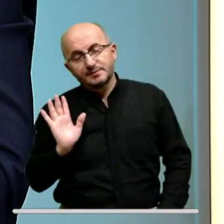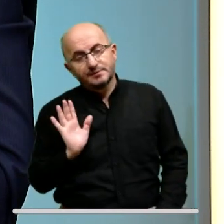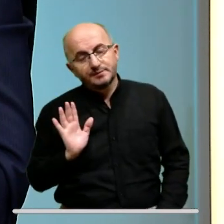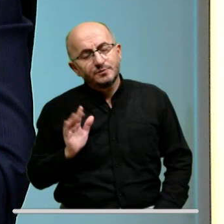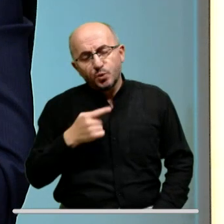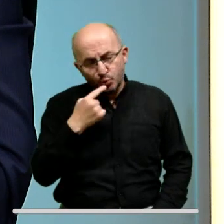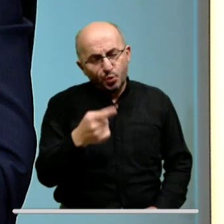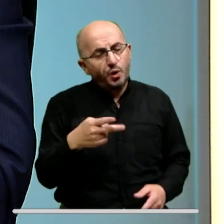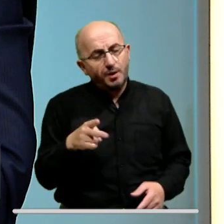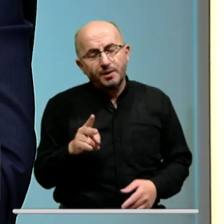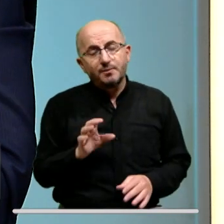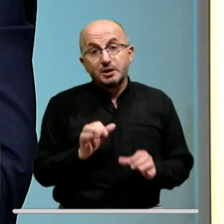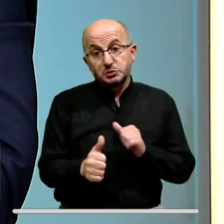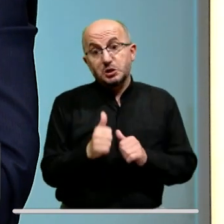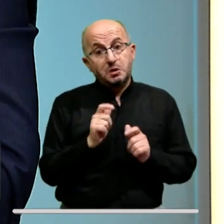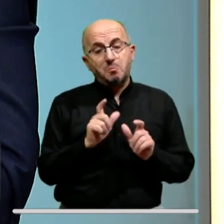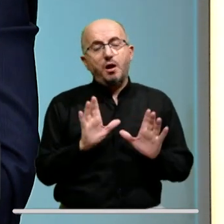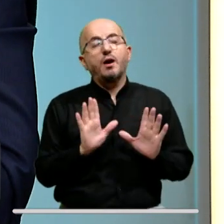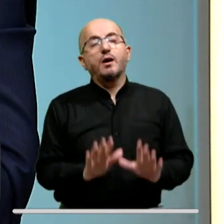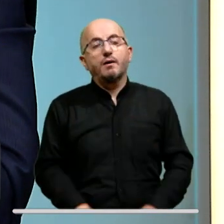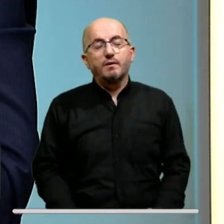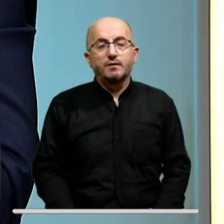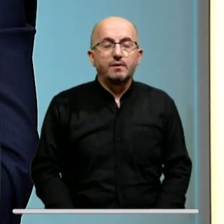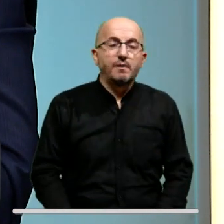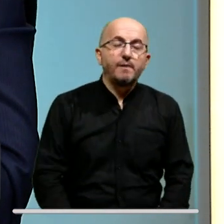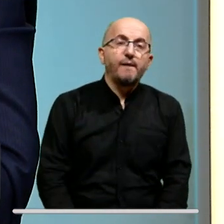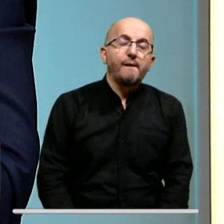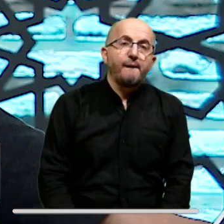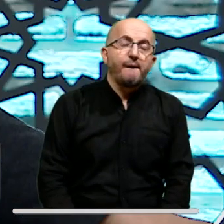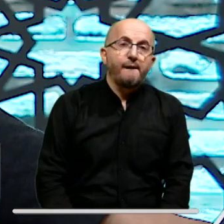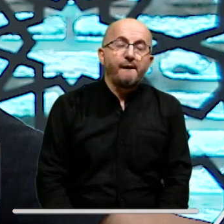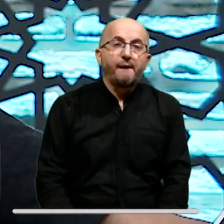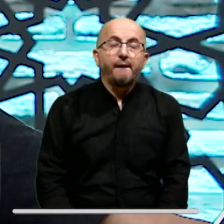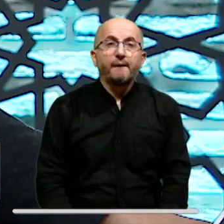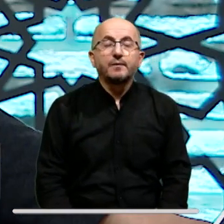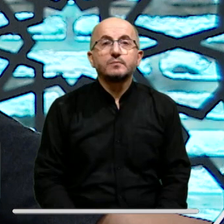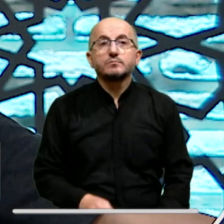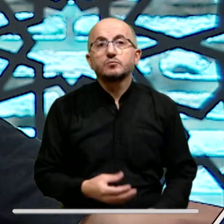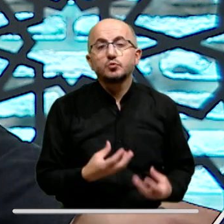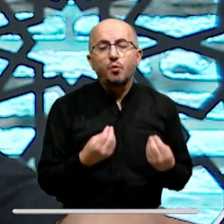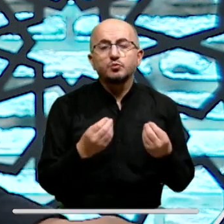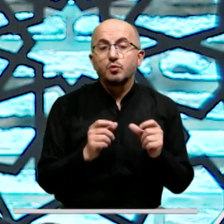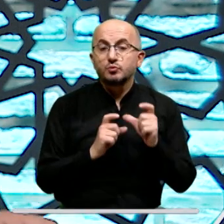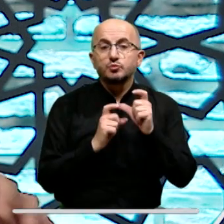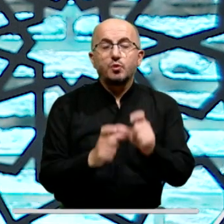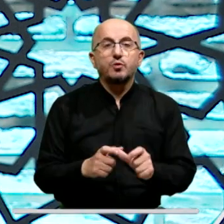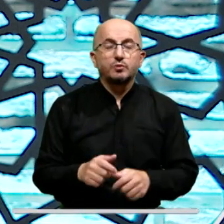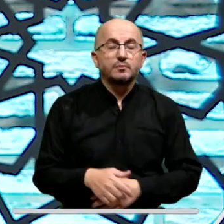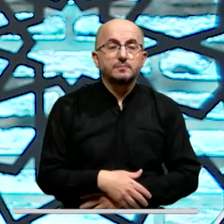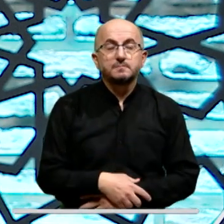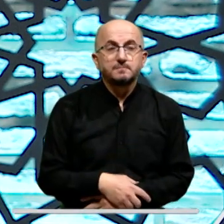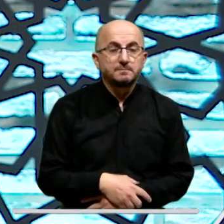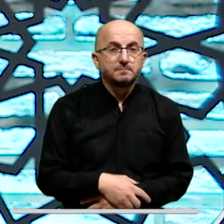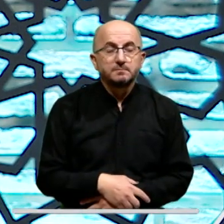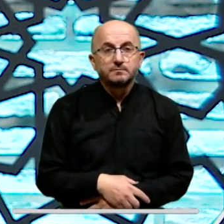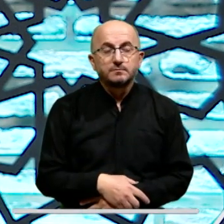Hani söyleyebilir ama böyle bir gereklilik söz konusu değil. Pekala efendim. Bu soru çok soruldu. Zaman zaman soruluyor. Belki de